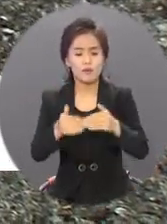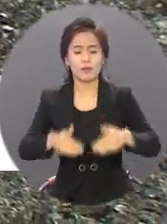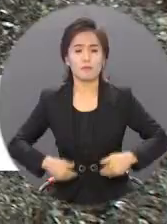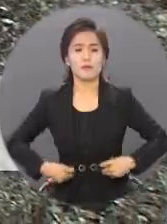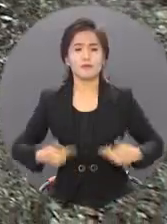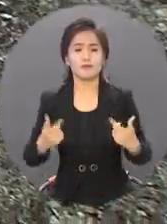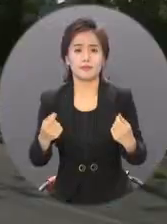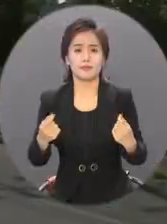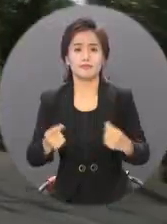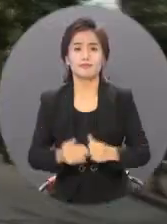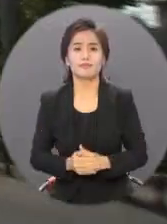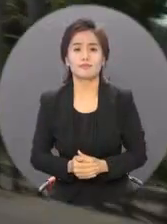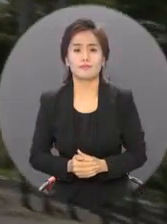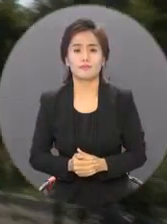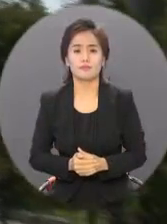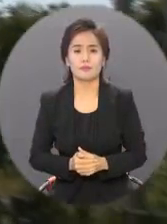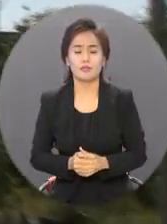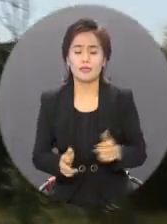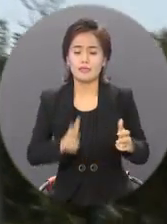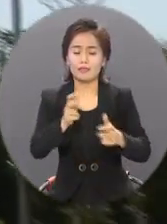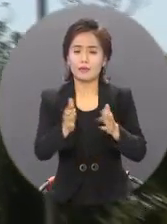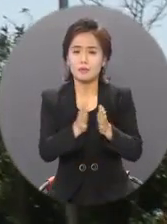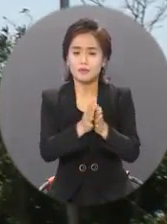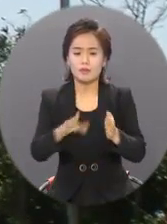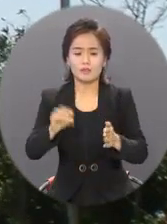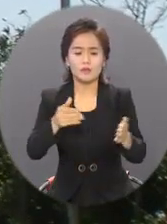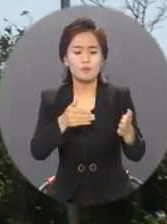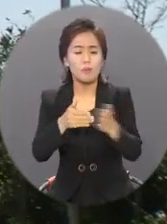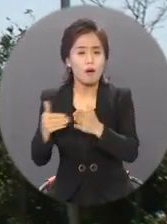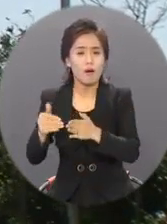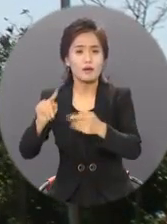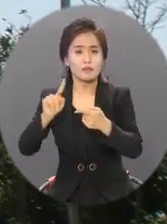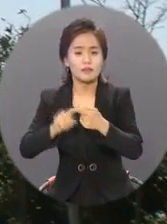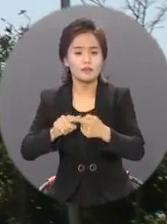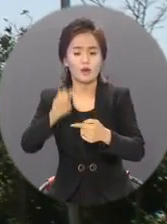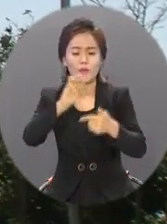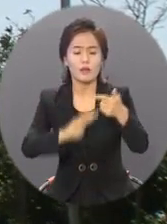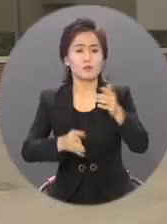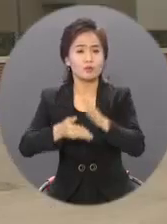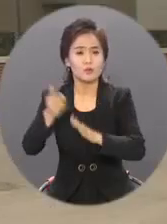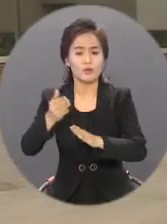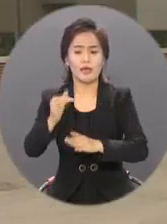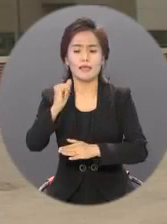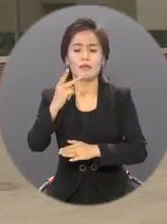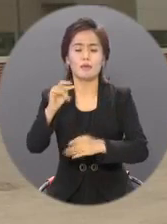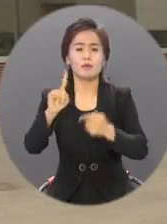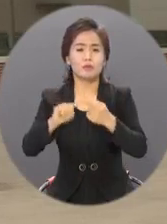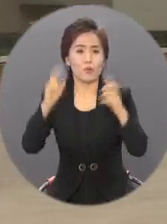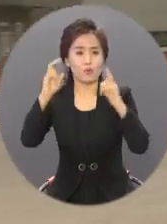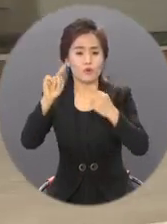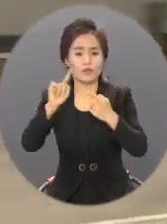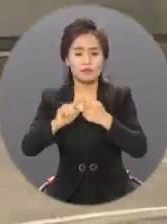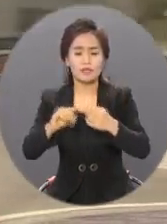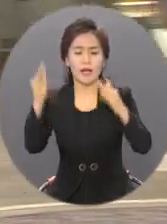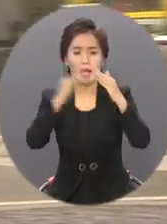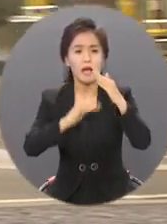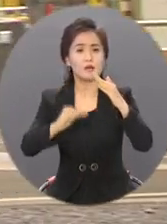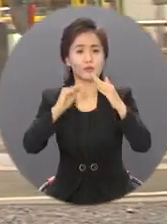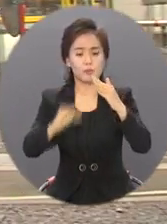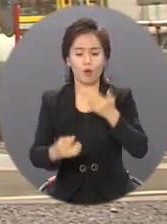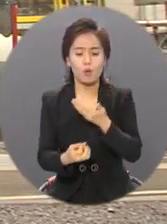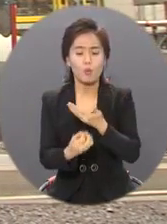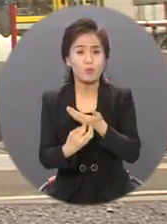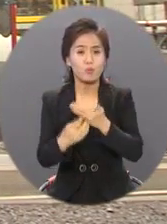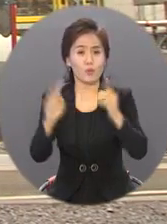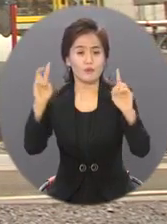필요할 것으로 보이고요 사업개시 신고수리 거부처분 취소소송 은 나주 씨가 에쎄 레토 발전소 운영 사의 한국 난망 공사의 사업